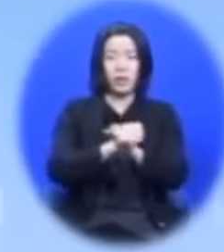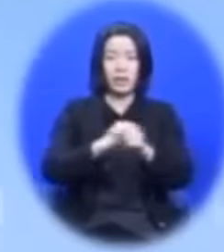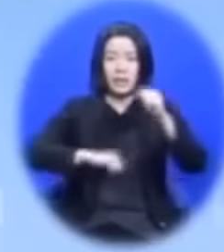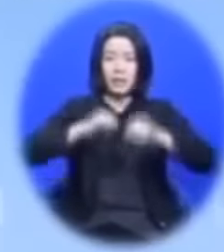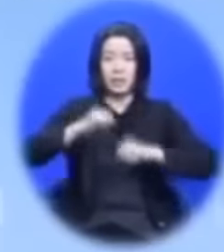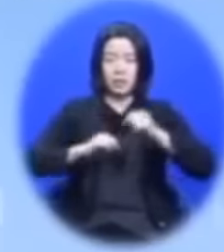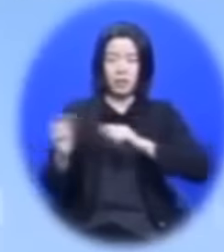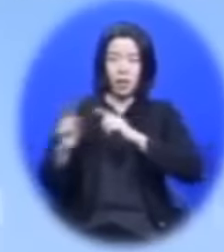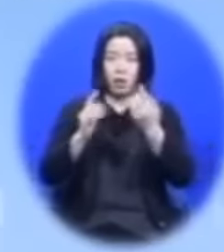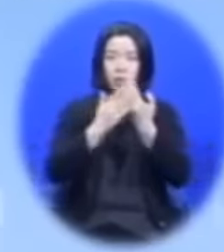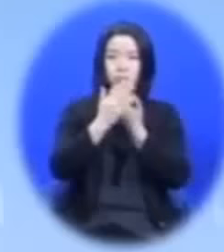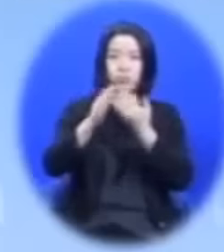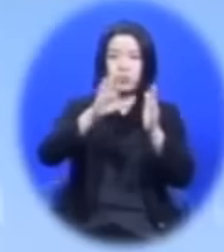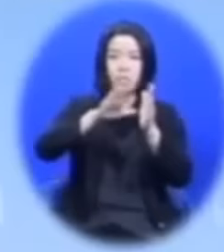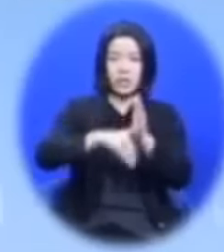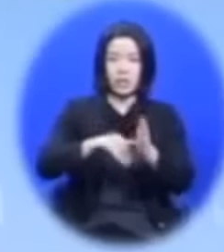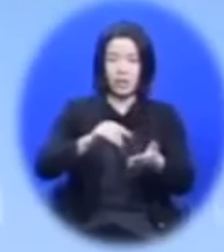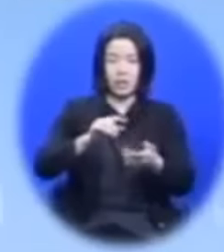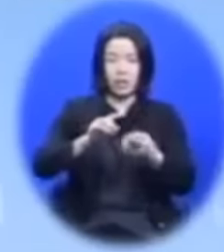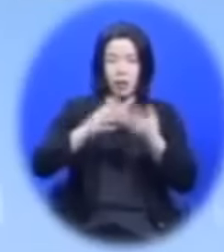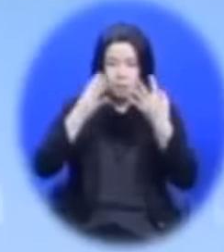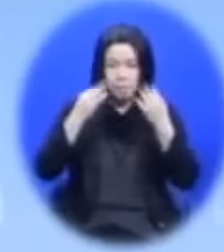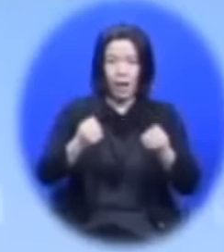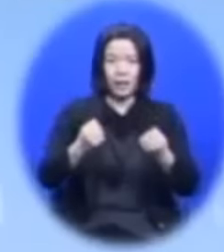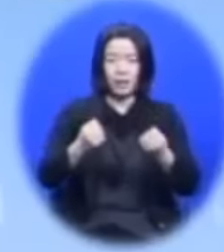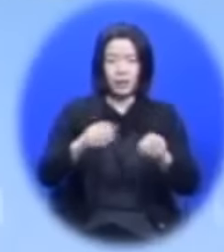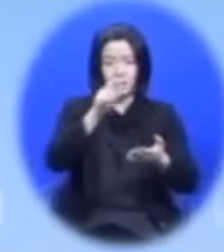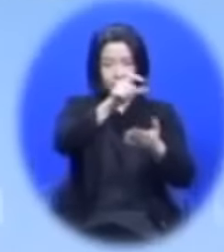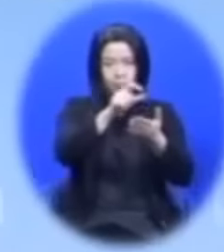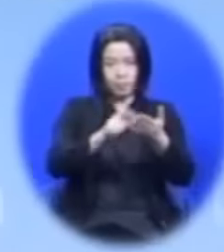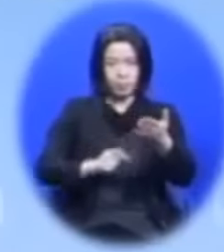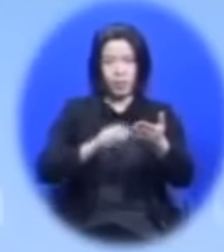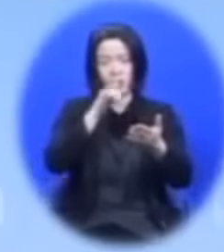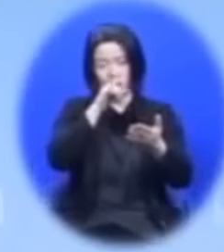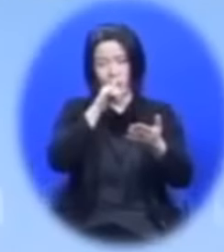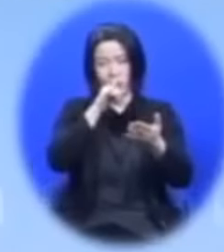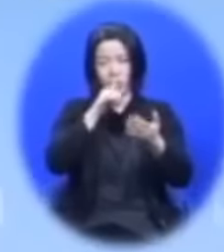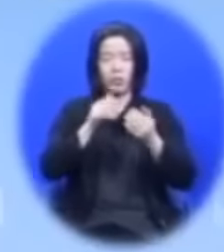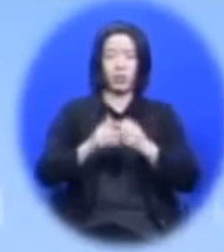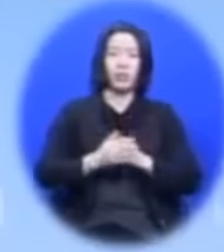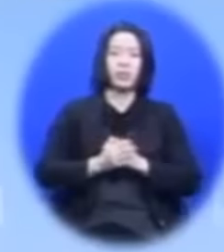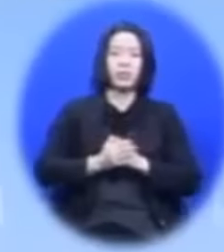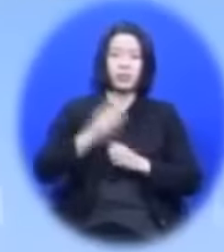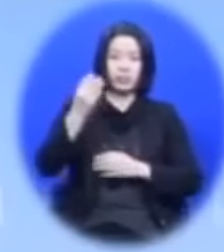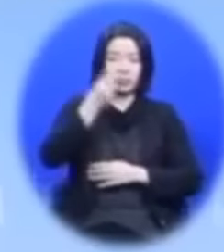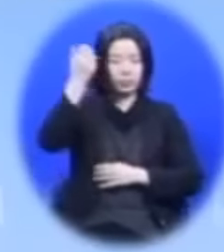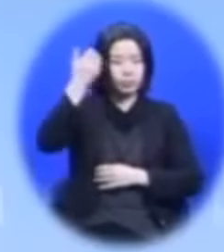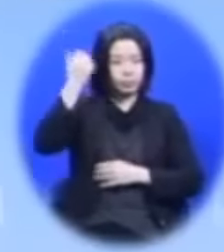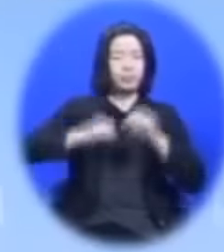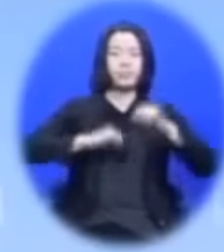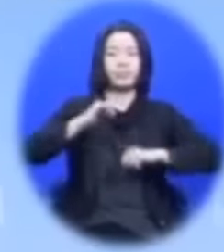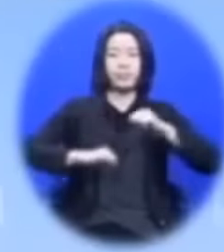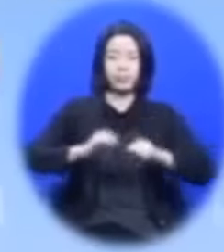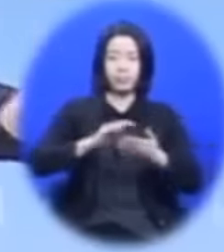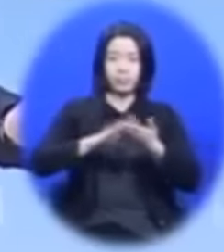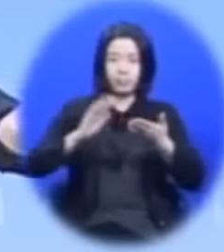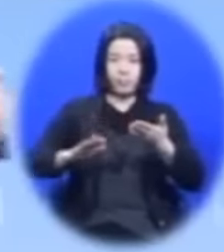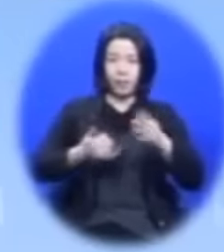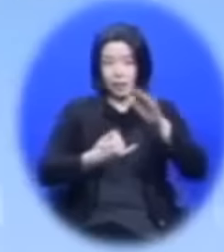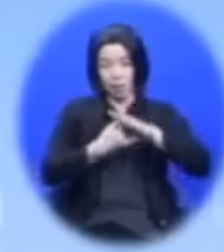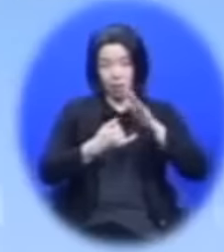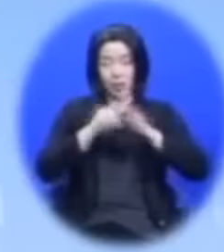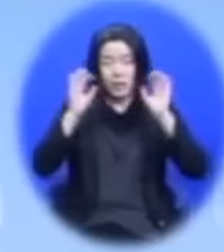부흥의 시대 때 얼마나 많이 기록되는지 모릅니다. 성령의 역사죠.